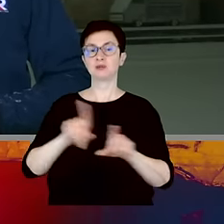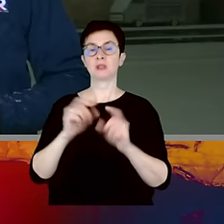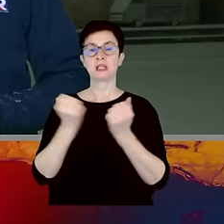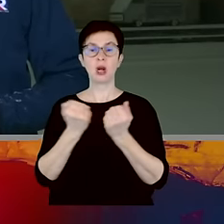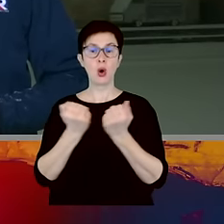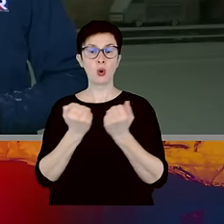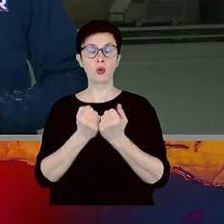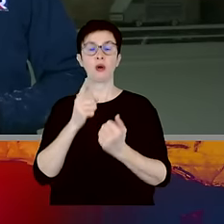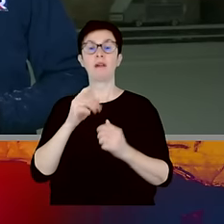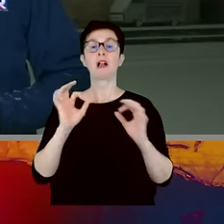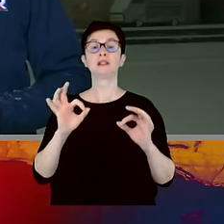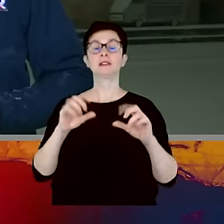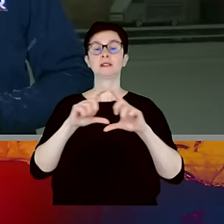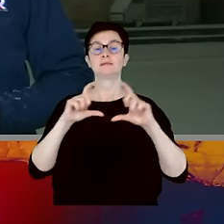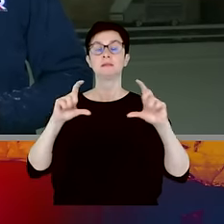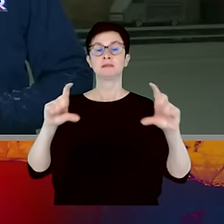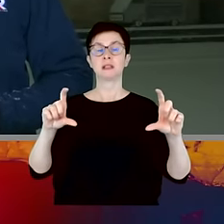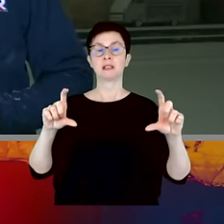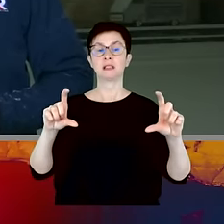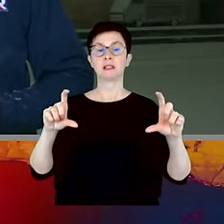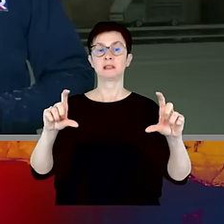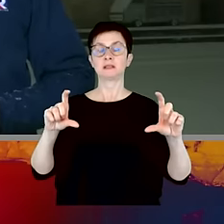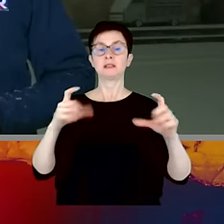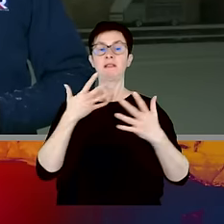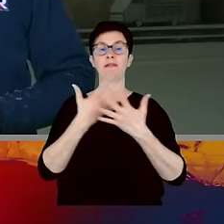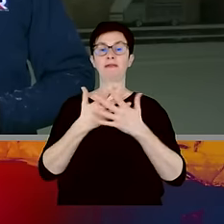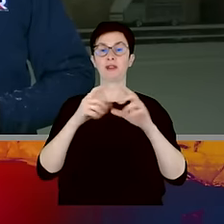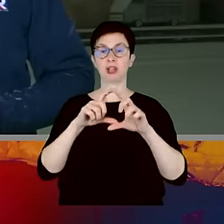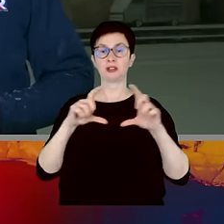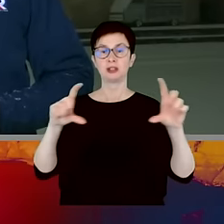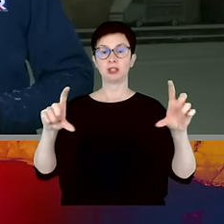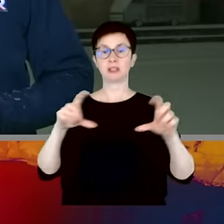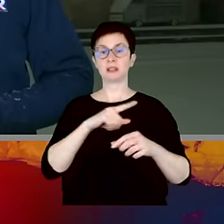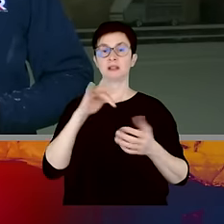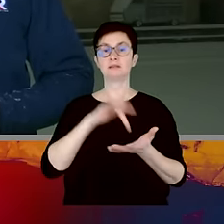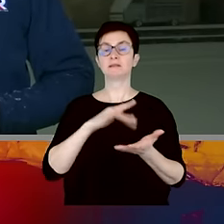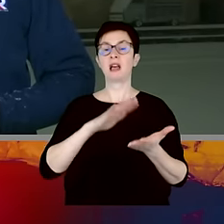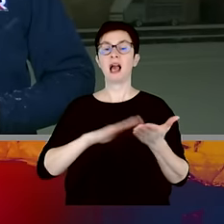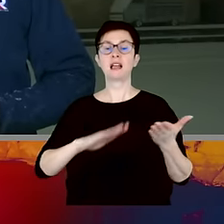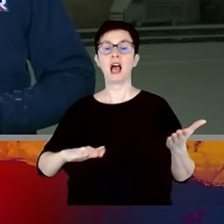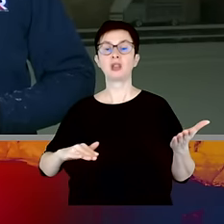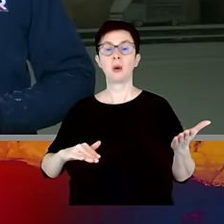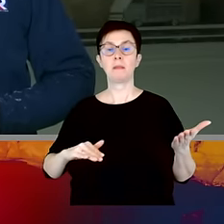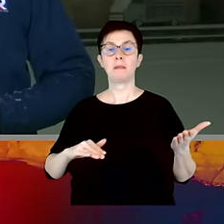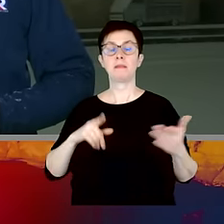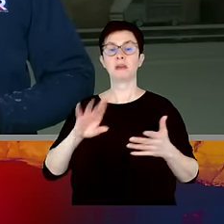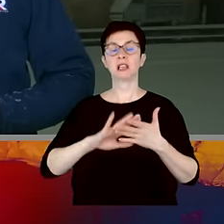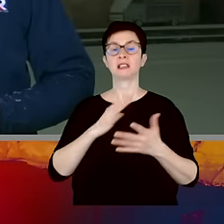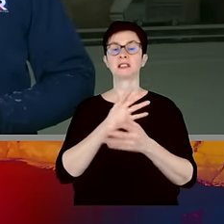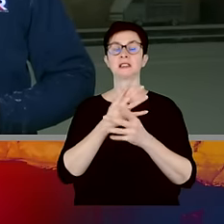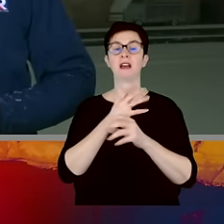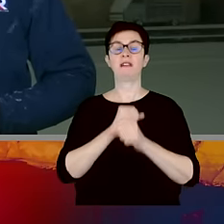pod aresztem, przepraszam, pod więzieniem w Radomiu, gdzie przebywa, więziony jest